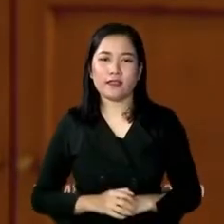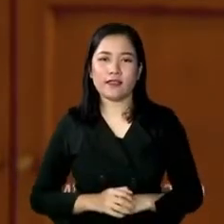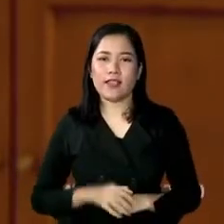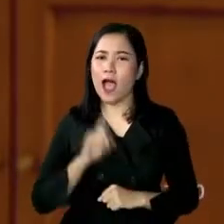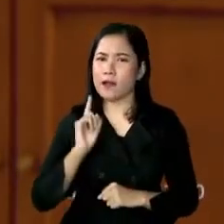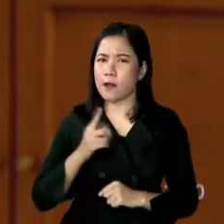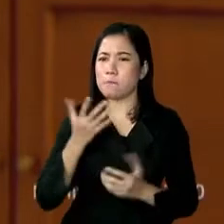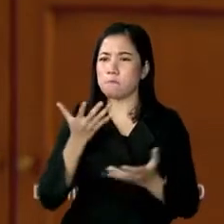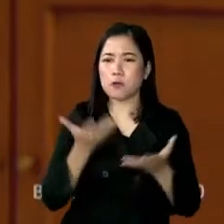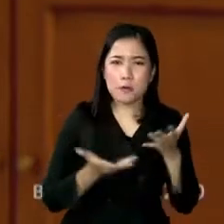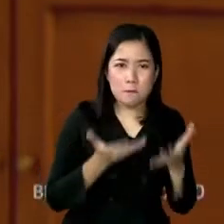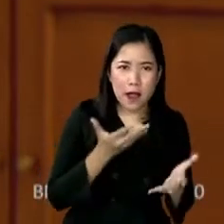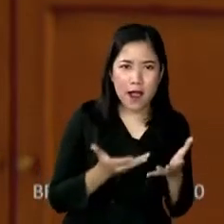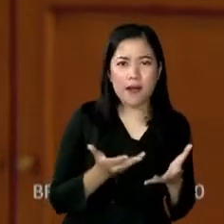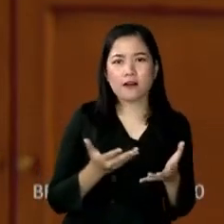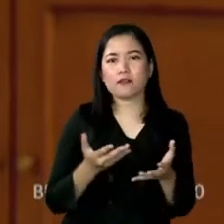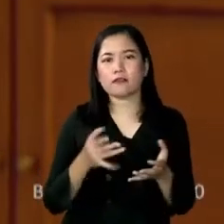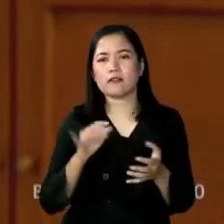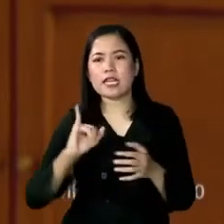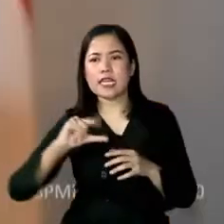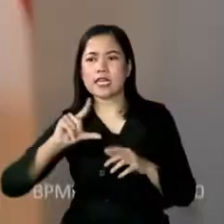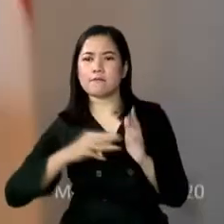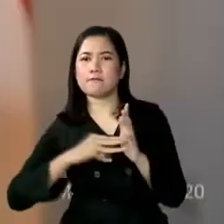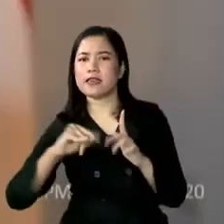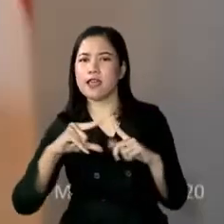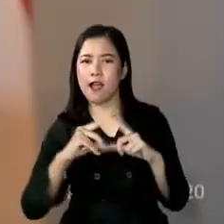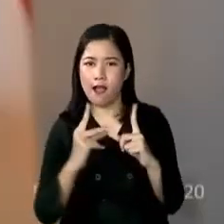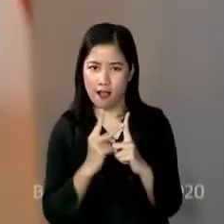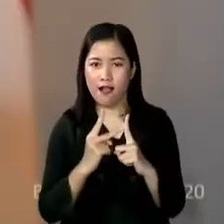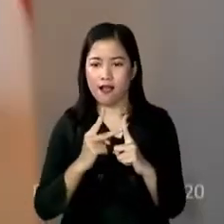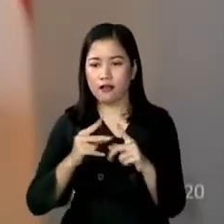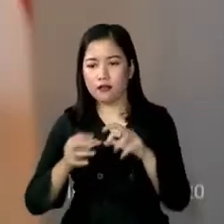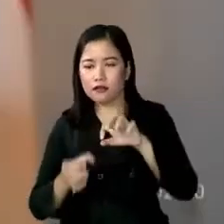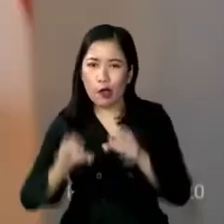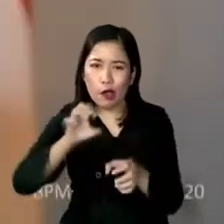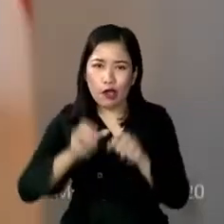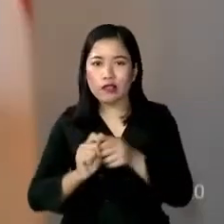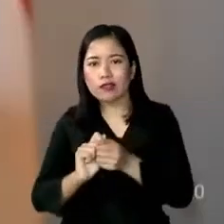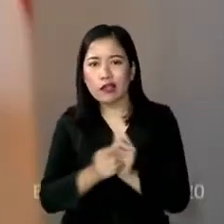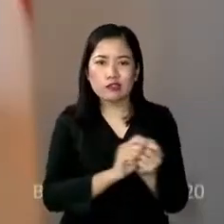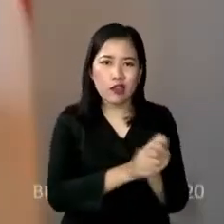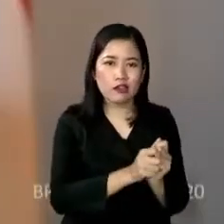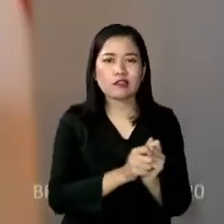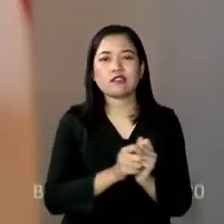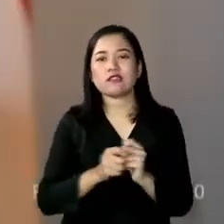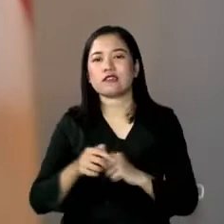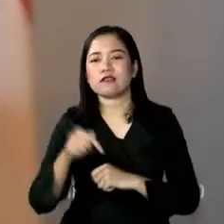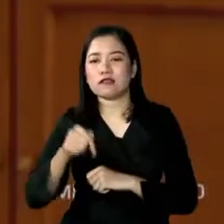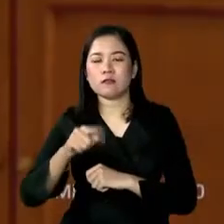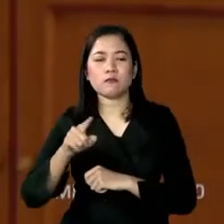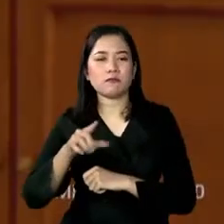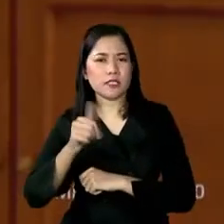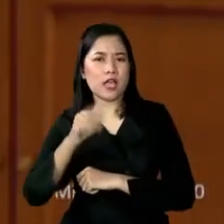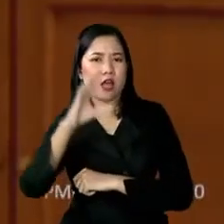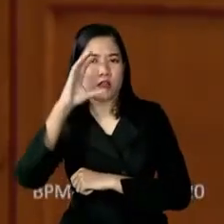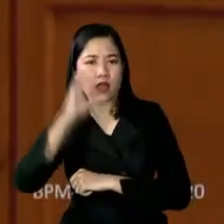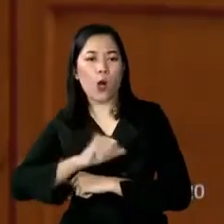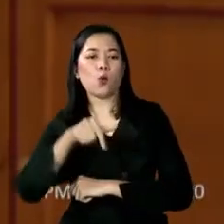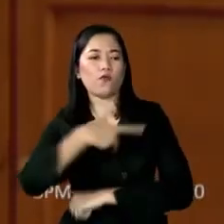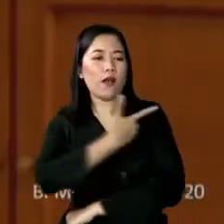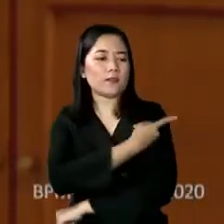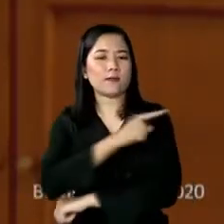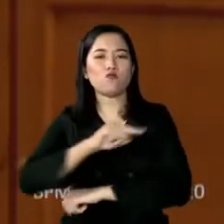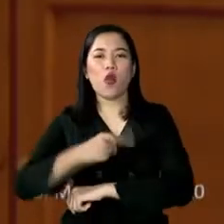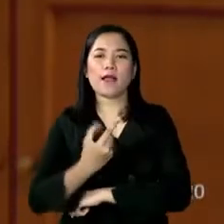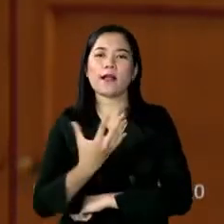hasil uji klinis ini akan menentukan Kapan vaksinasi bisa dimulai kedua